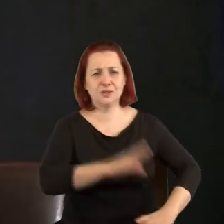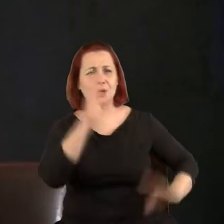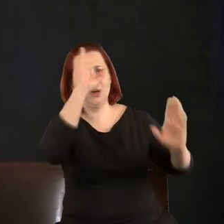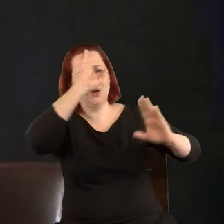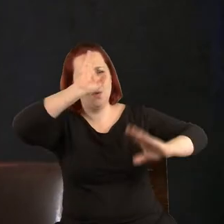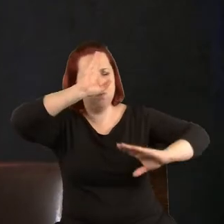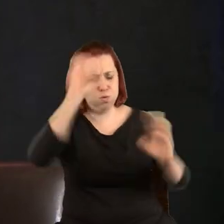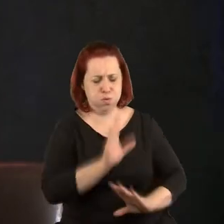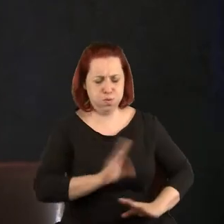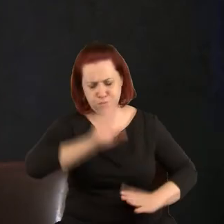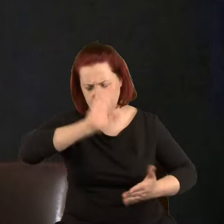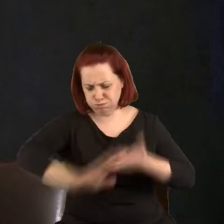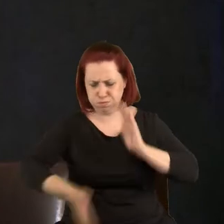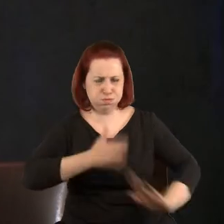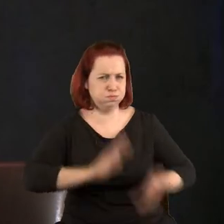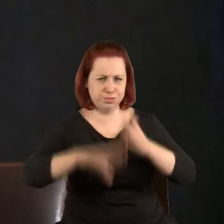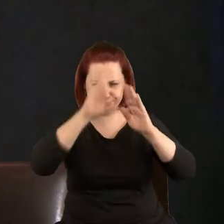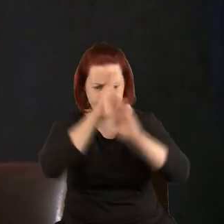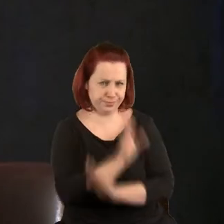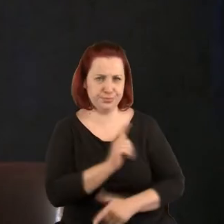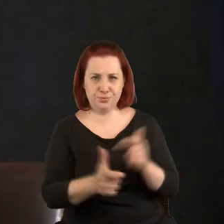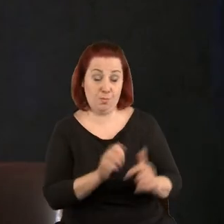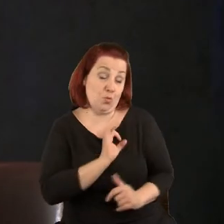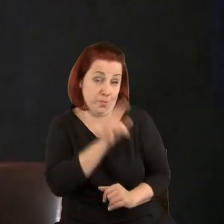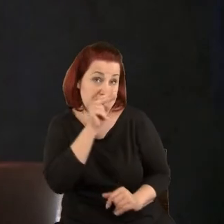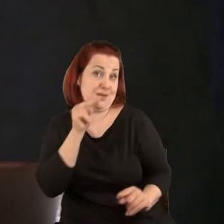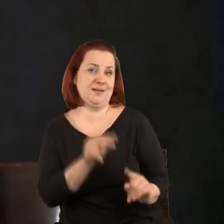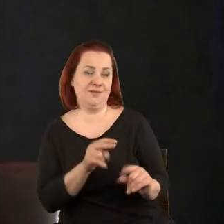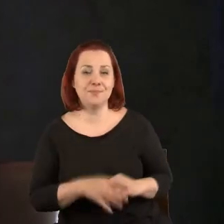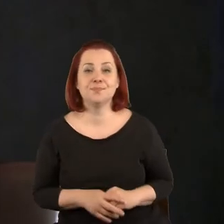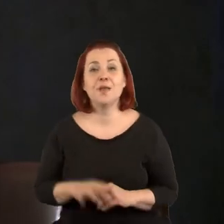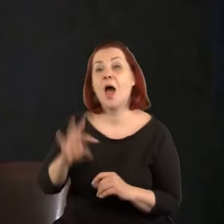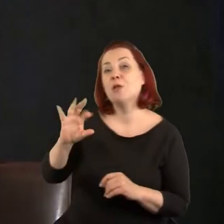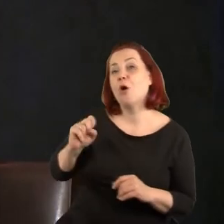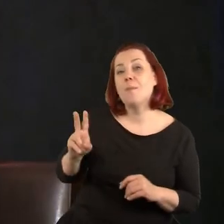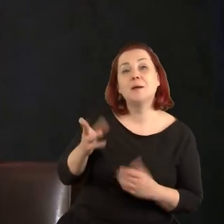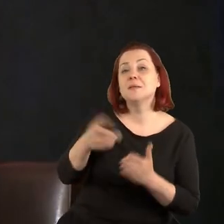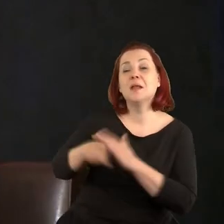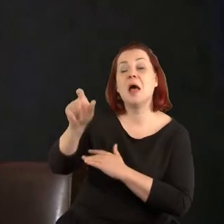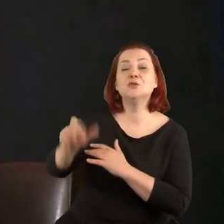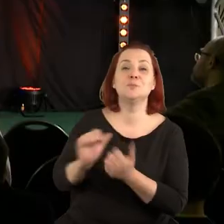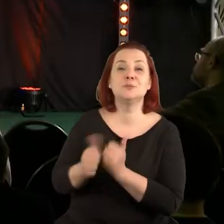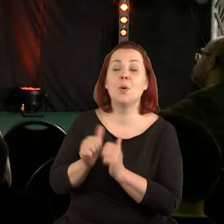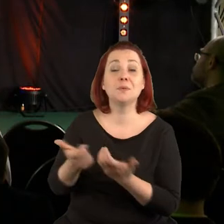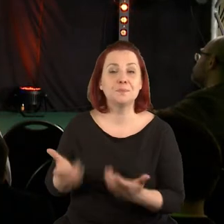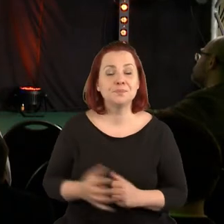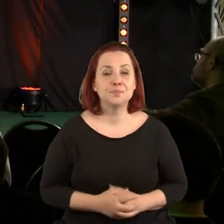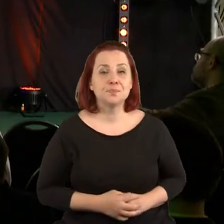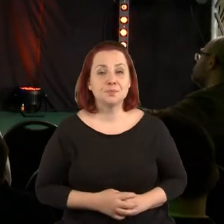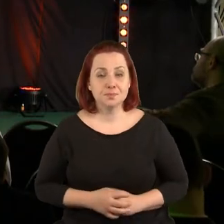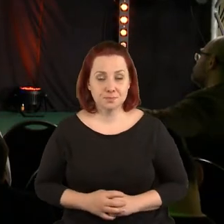czyściło głowę rzeczywiście, więc z mojej perspektywy. A Tomku, u ciebie sport? Znaczy ja jak